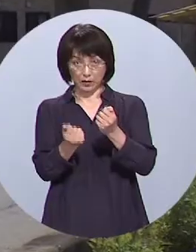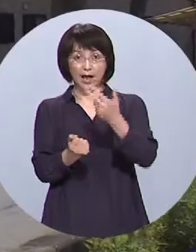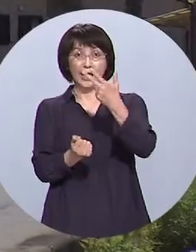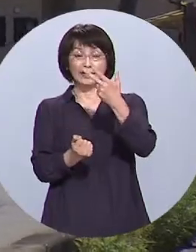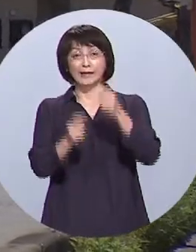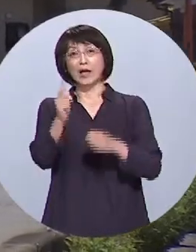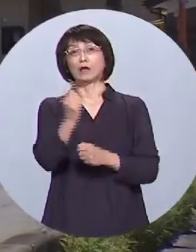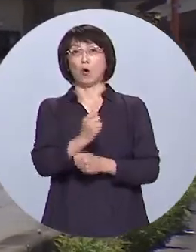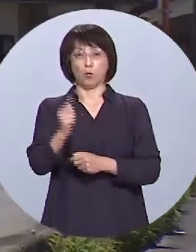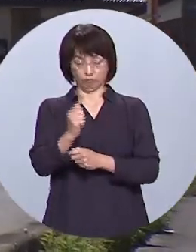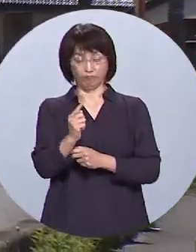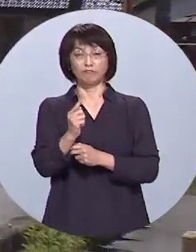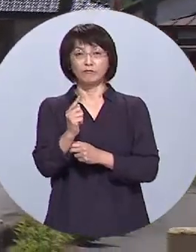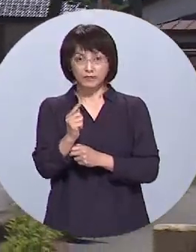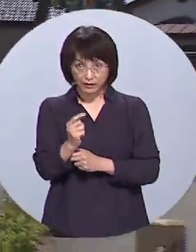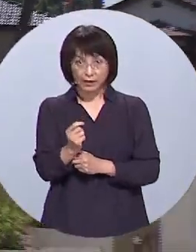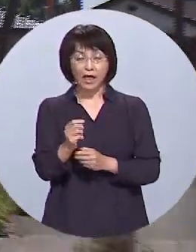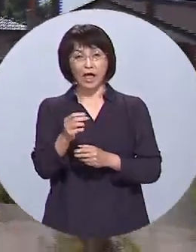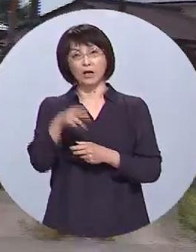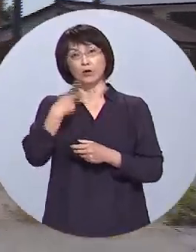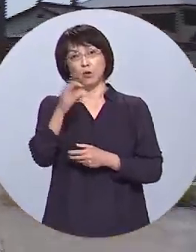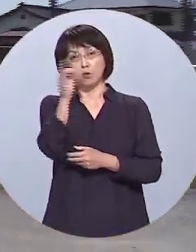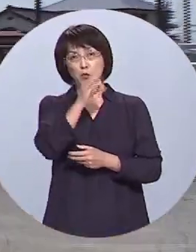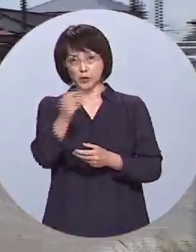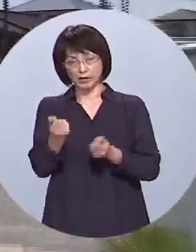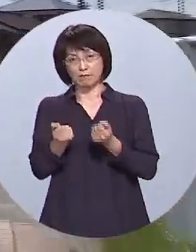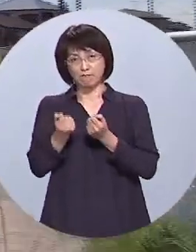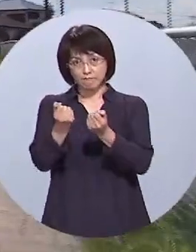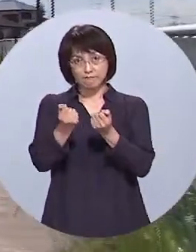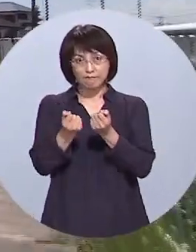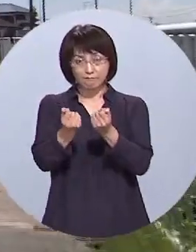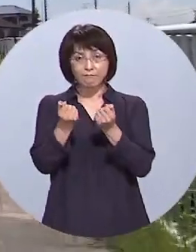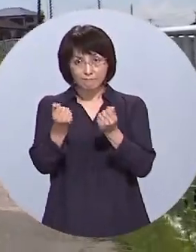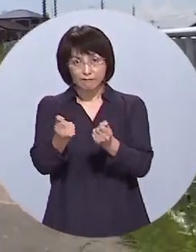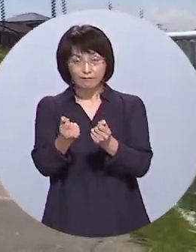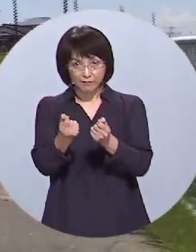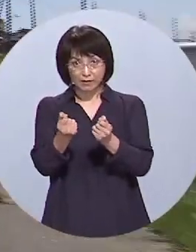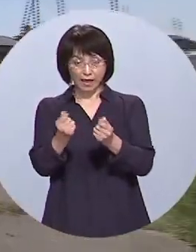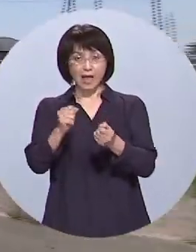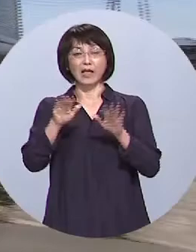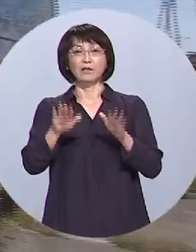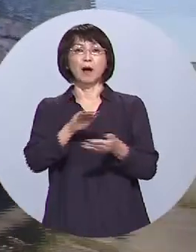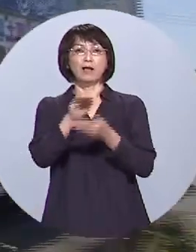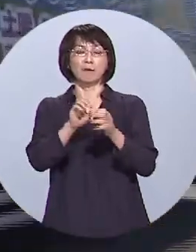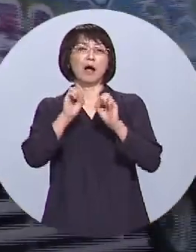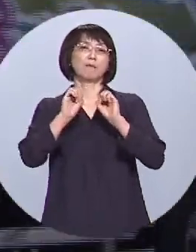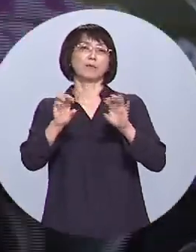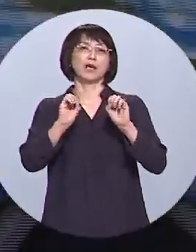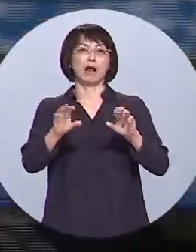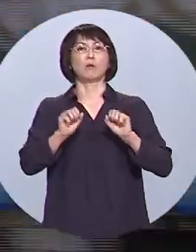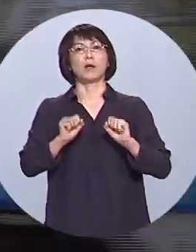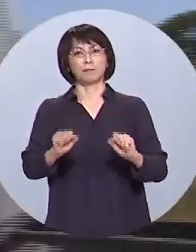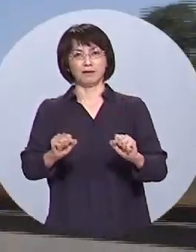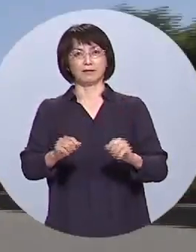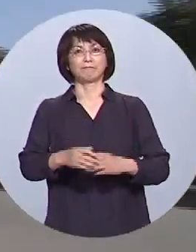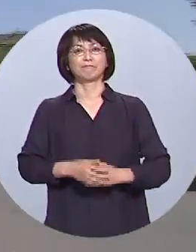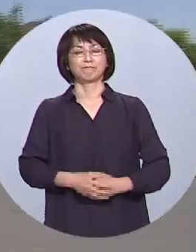工食品を運びながら番組を県内外で PR してくれます。 またこの青空に映えます ね、 ますね。